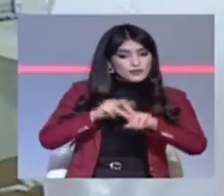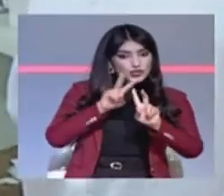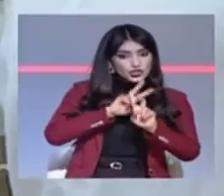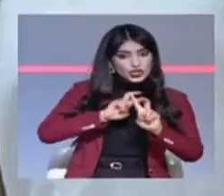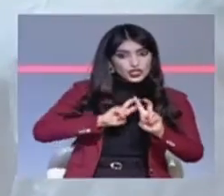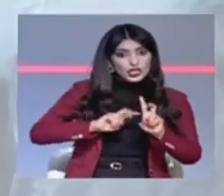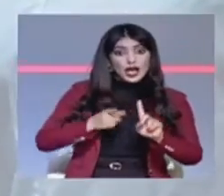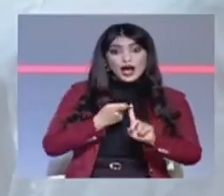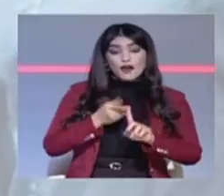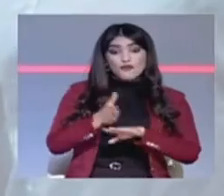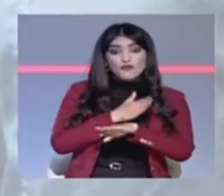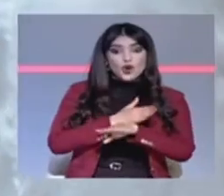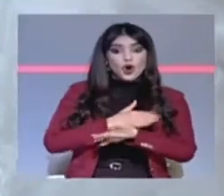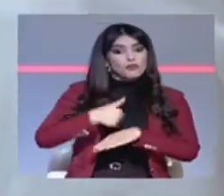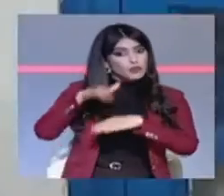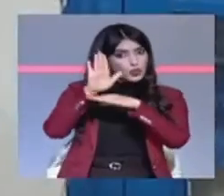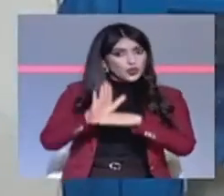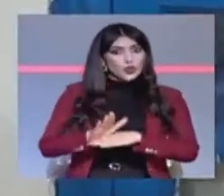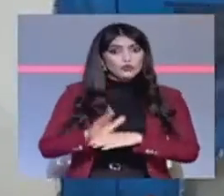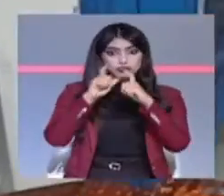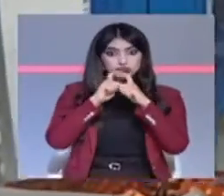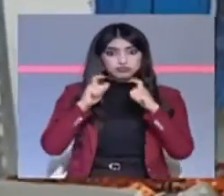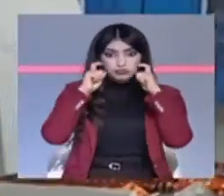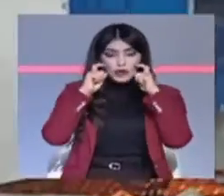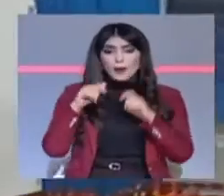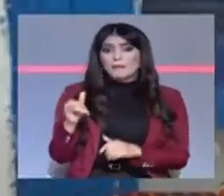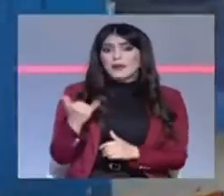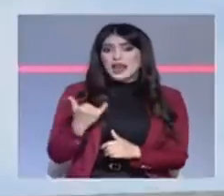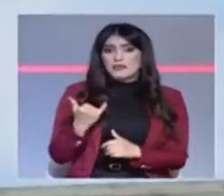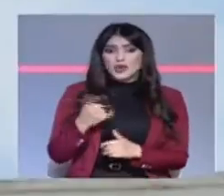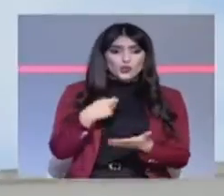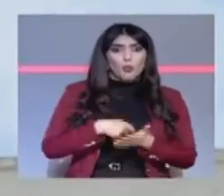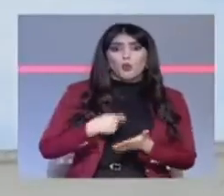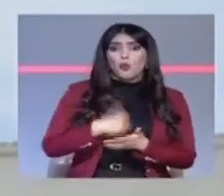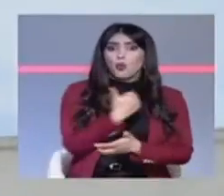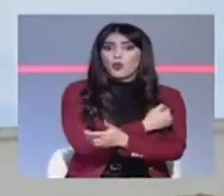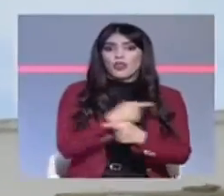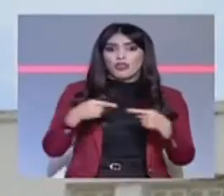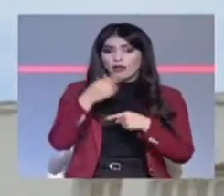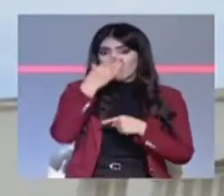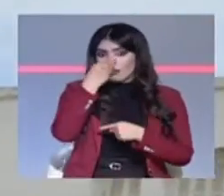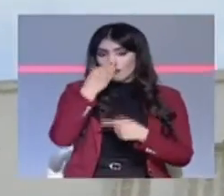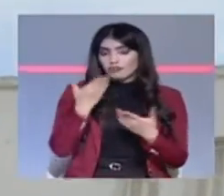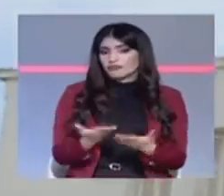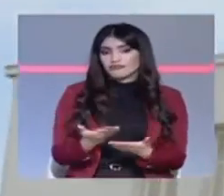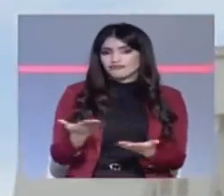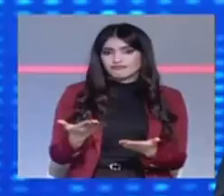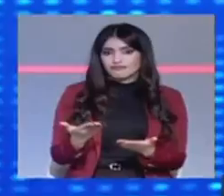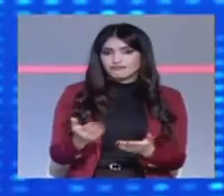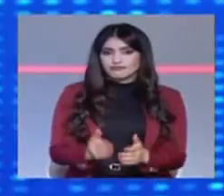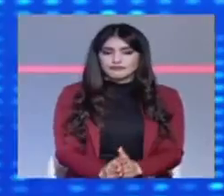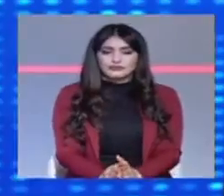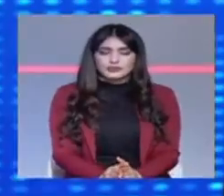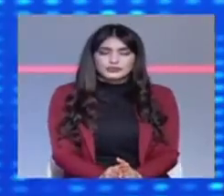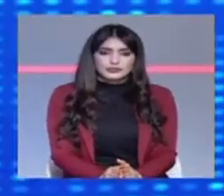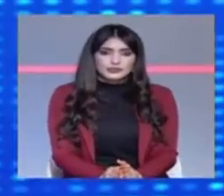وهذه الاستهتار ي بقواعد حفظ الصحه وعدم الله غير المبرره على تلقيح ضد النازيه الموسميه